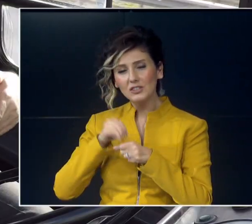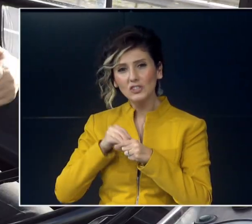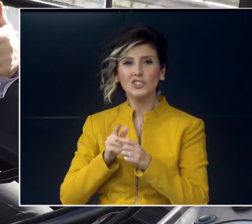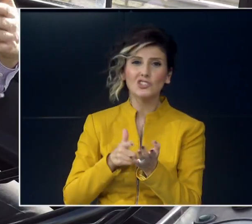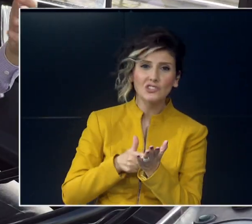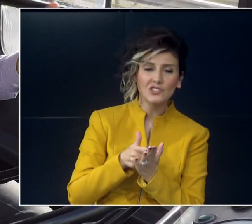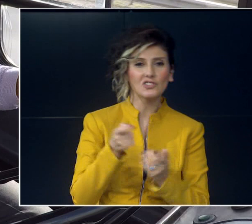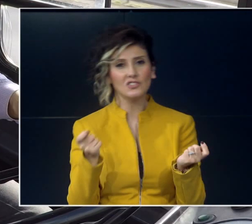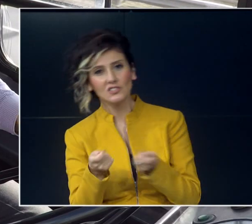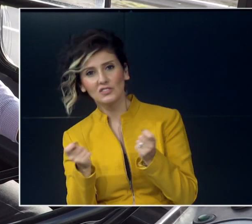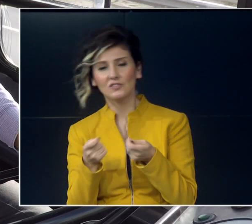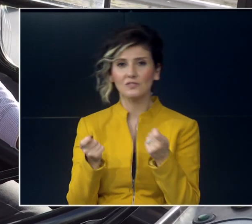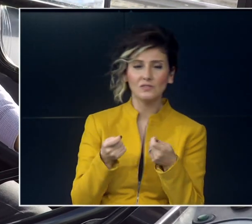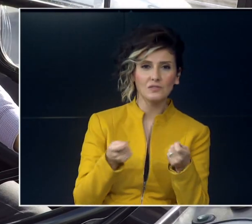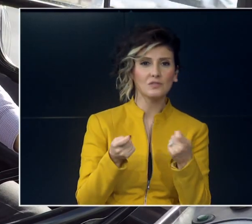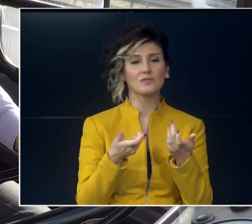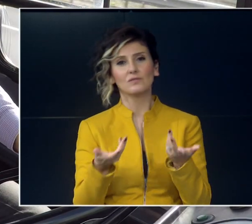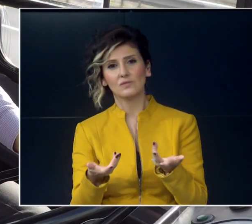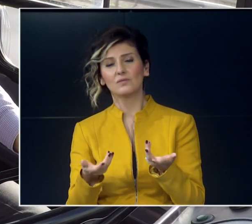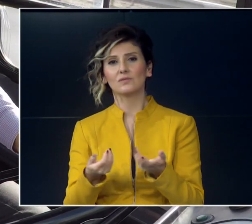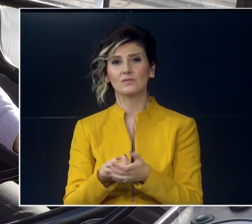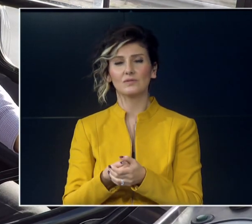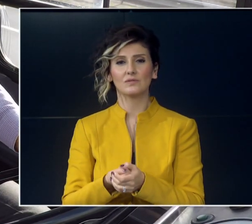tarla işinde, bostan işinde